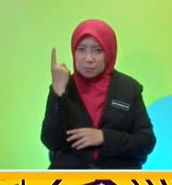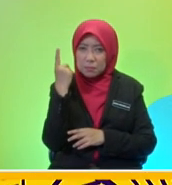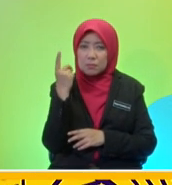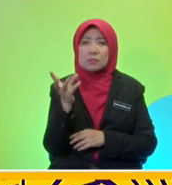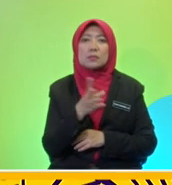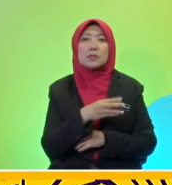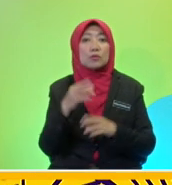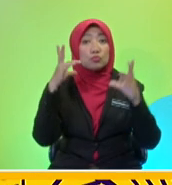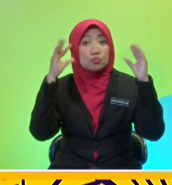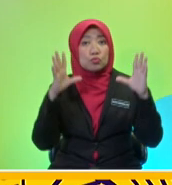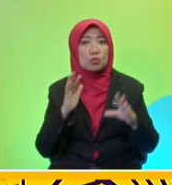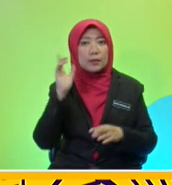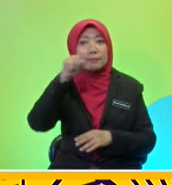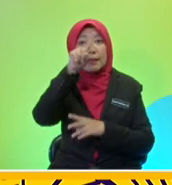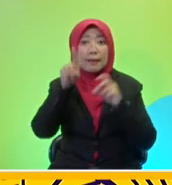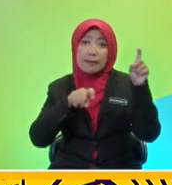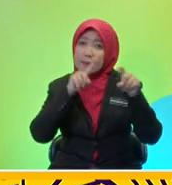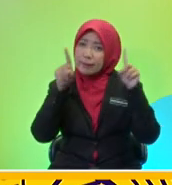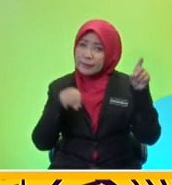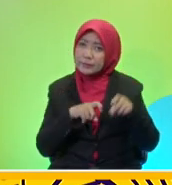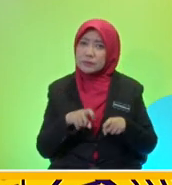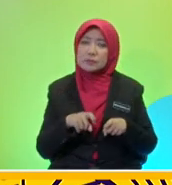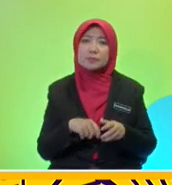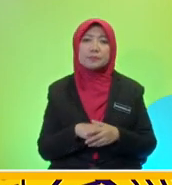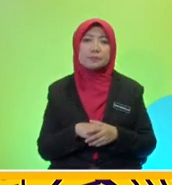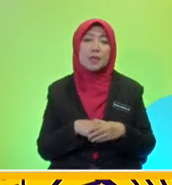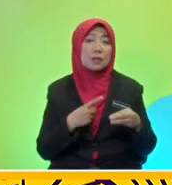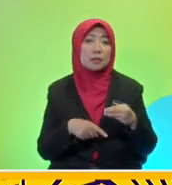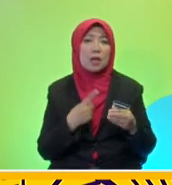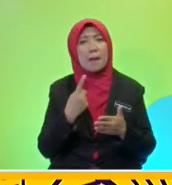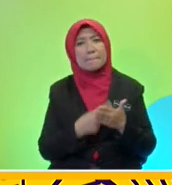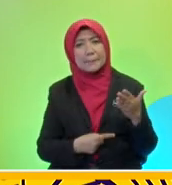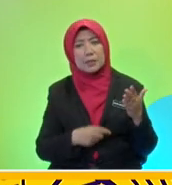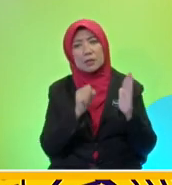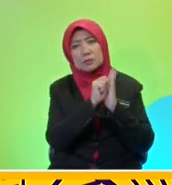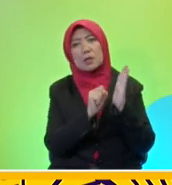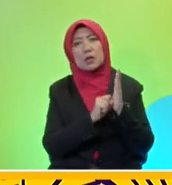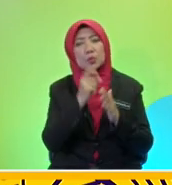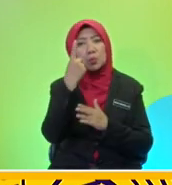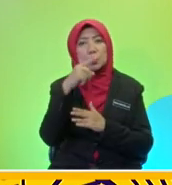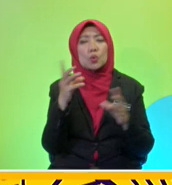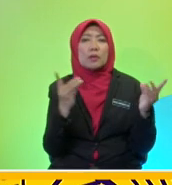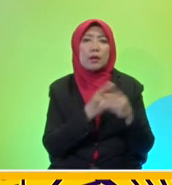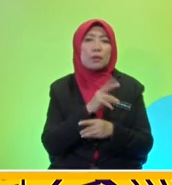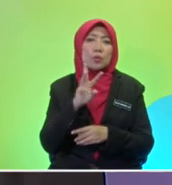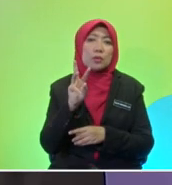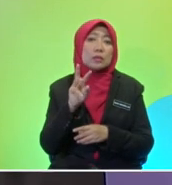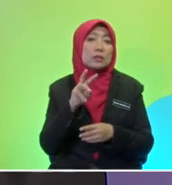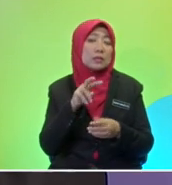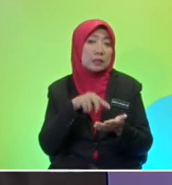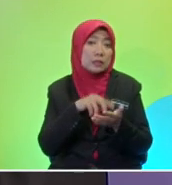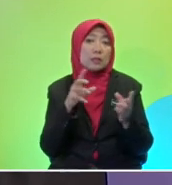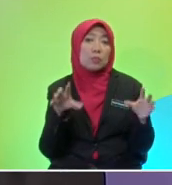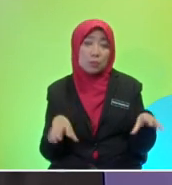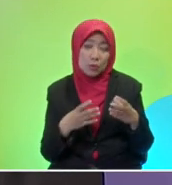juga guru juga akan bertanya oke tentang Apakah syarat untuk dilakukan jadi